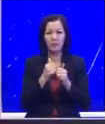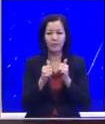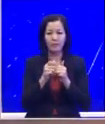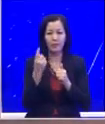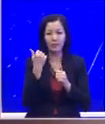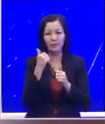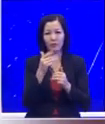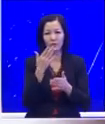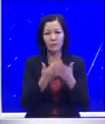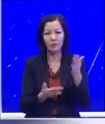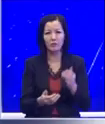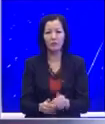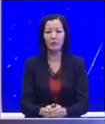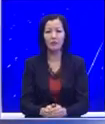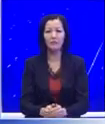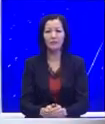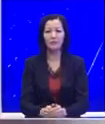все организовывают.